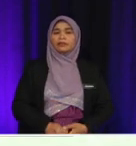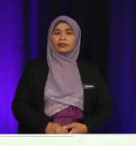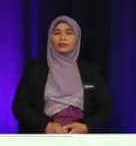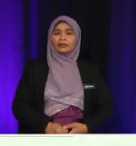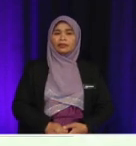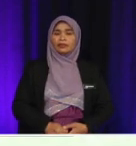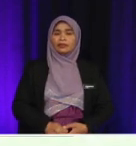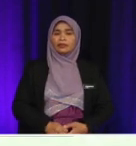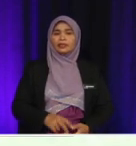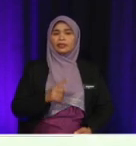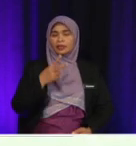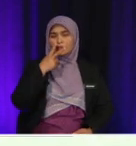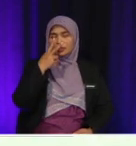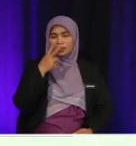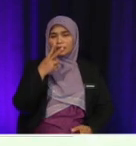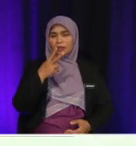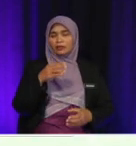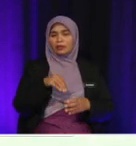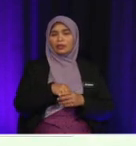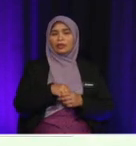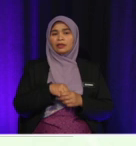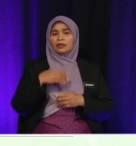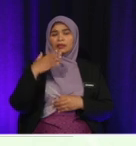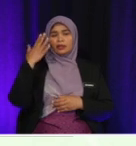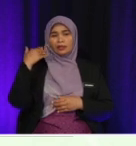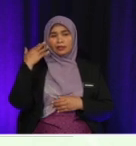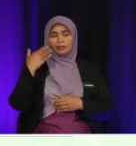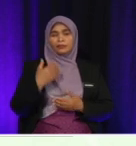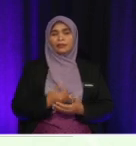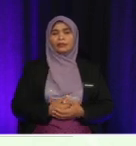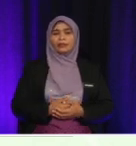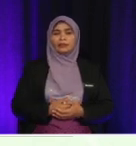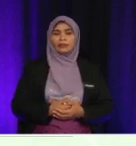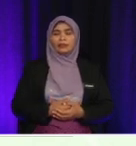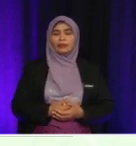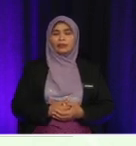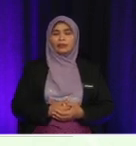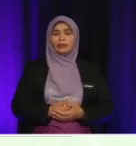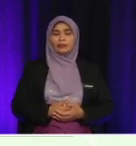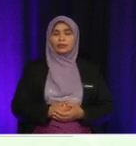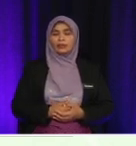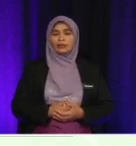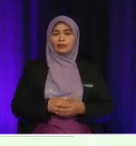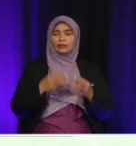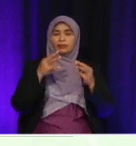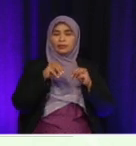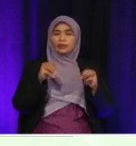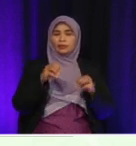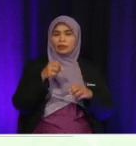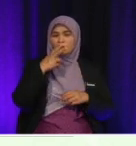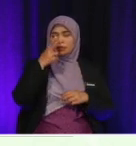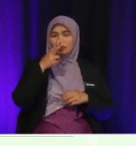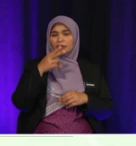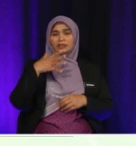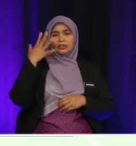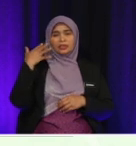pula masih lagi dalam sirah dan tamadun untuk kerajaan uthmaniah okey Cuba murid-murid Perhatikan ya Nyatakan